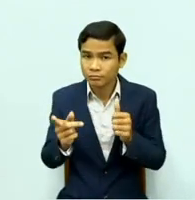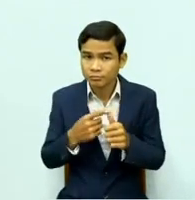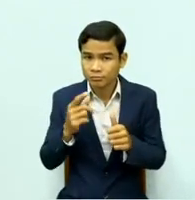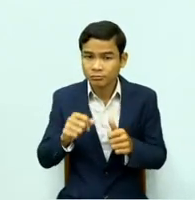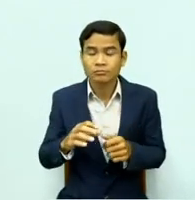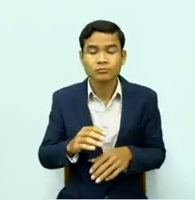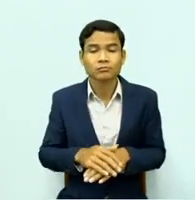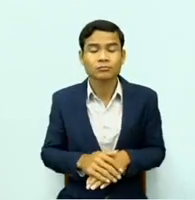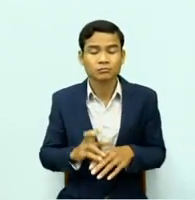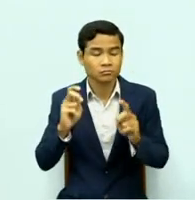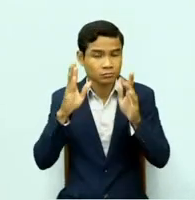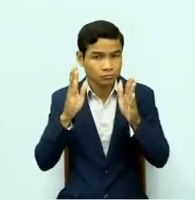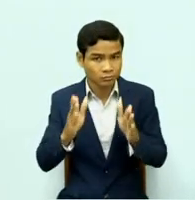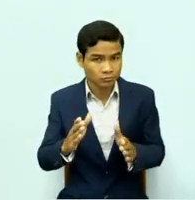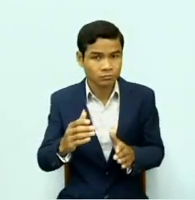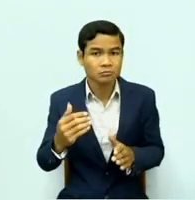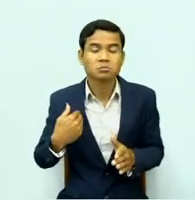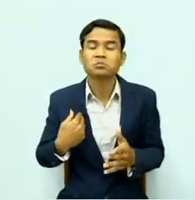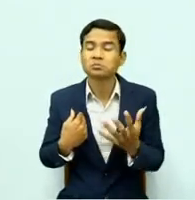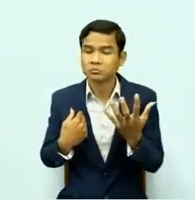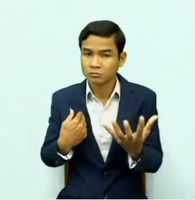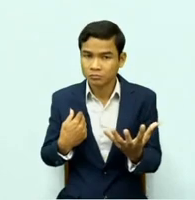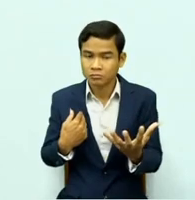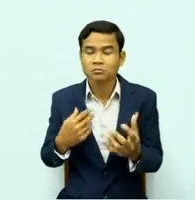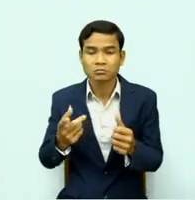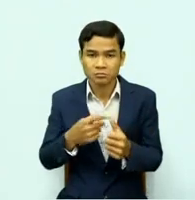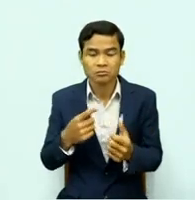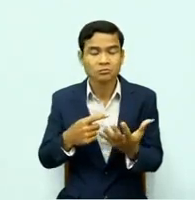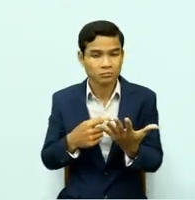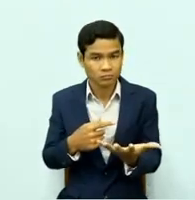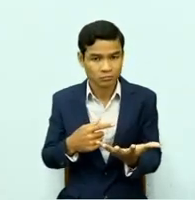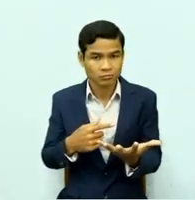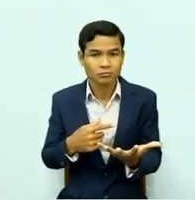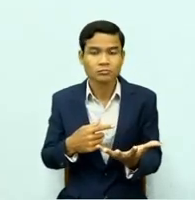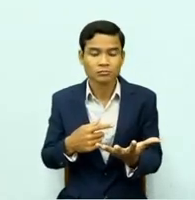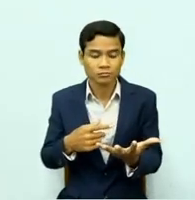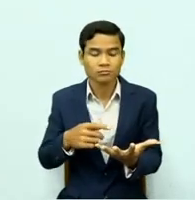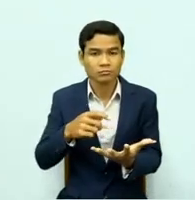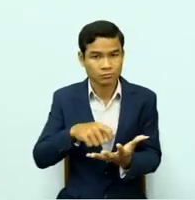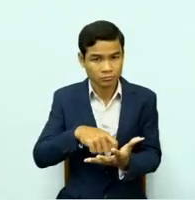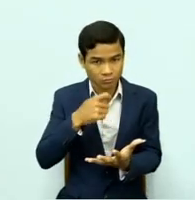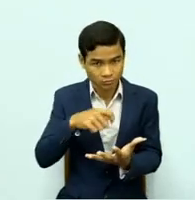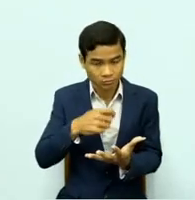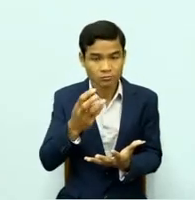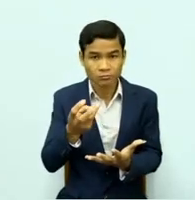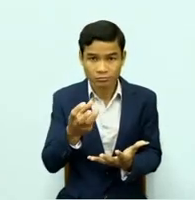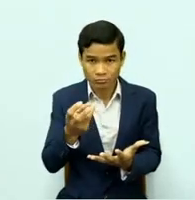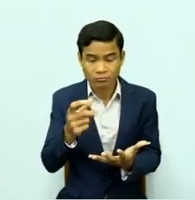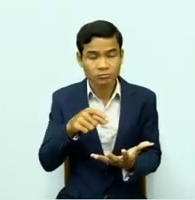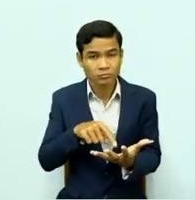chàng nè cừu riết chàng chàn bài nè con chàng nè cừu riết muốn kê nè chàn bài